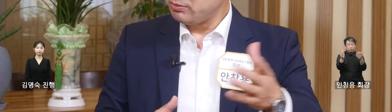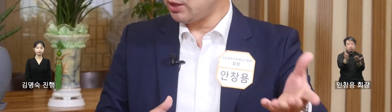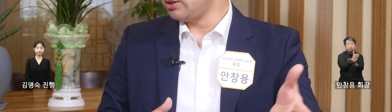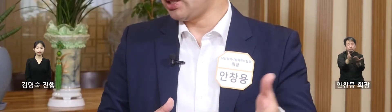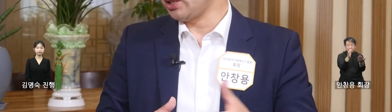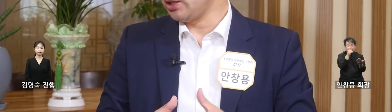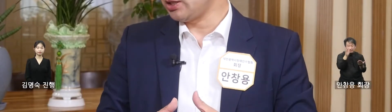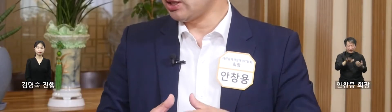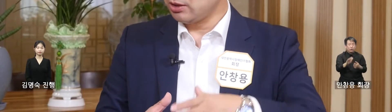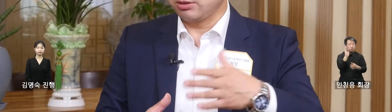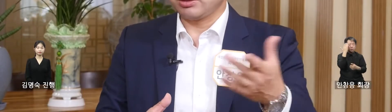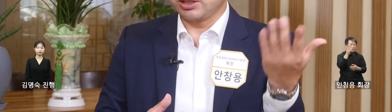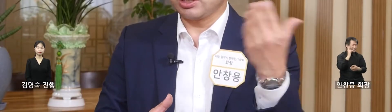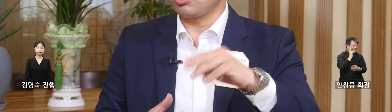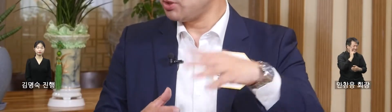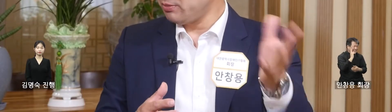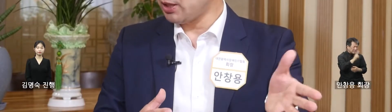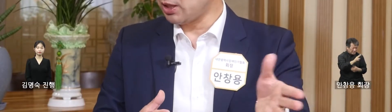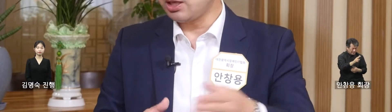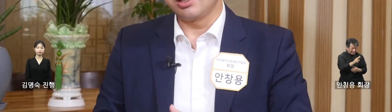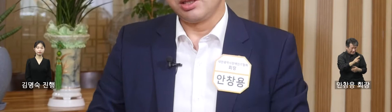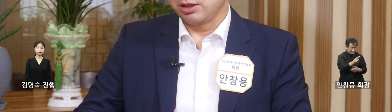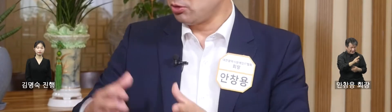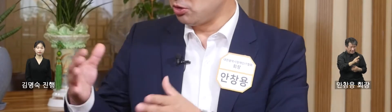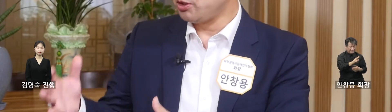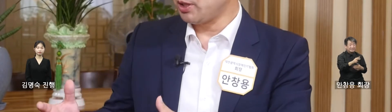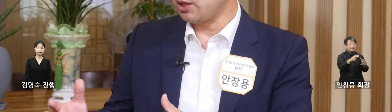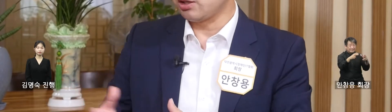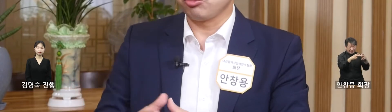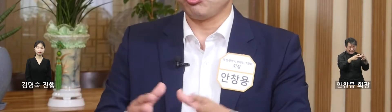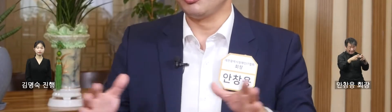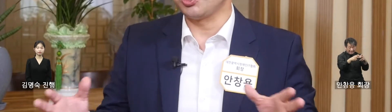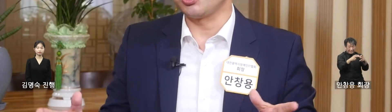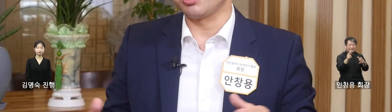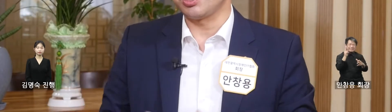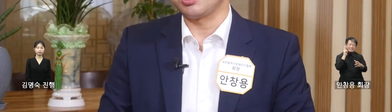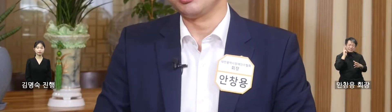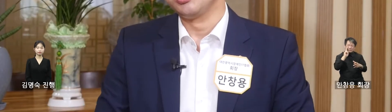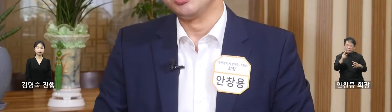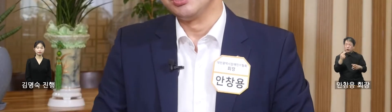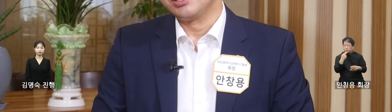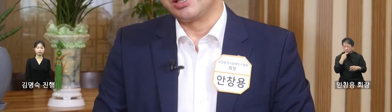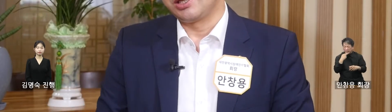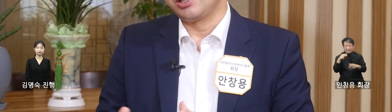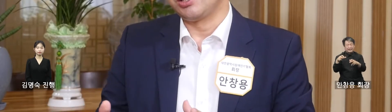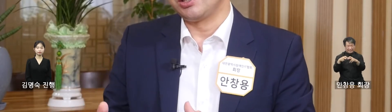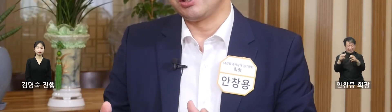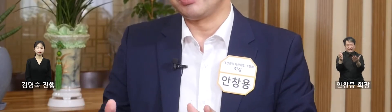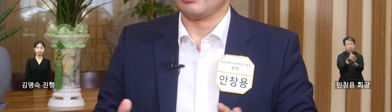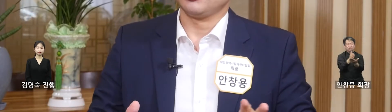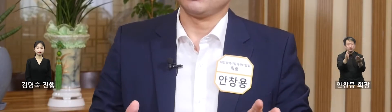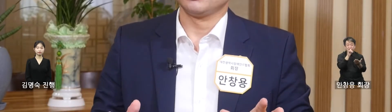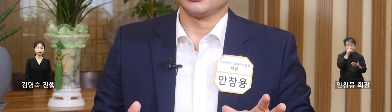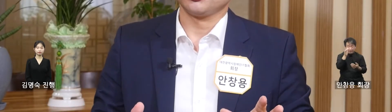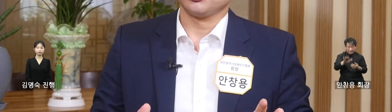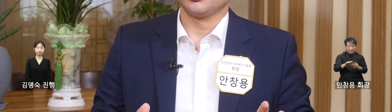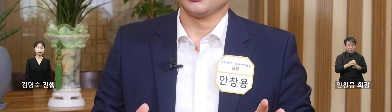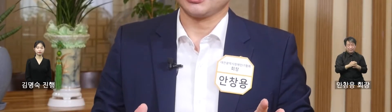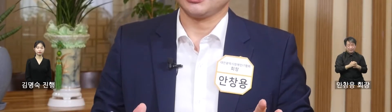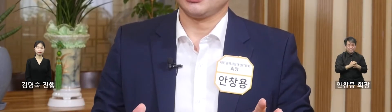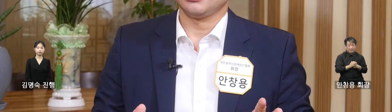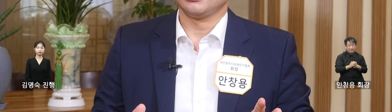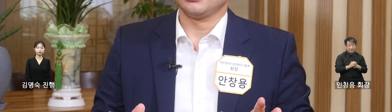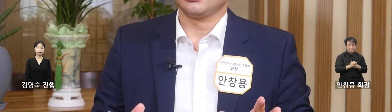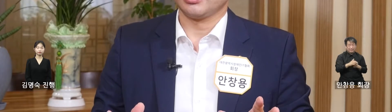요즘은 뭐 심한 장애가 좀 심하다, 덜 심하다 이렇게 구분 지어지는데, 근데 아무래도 이제